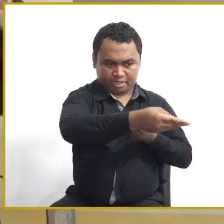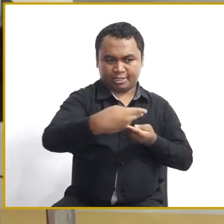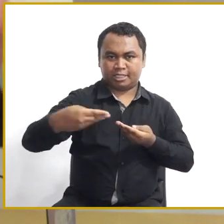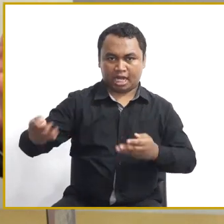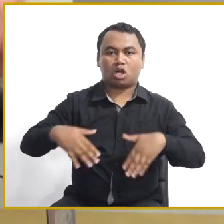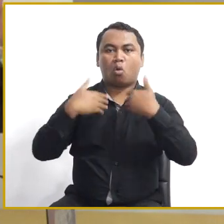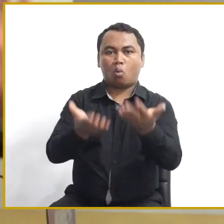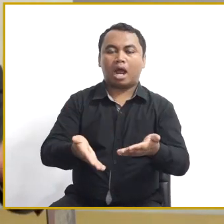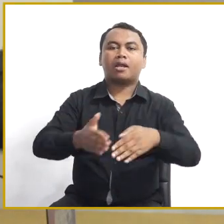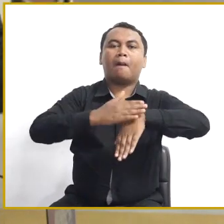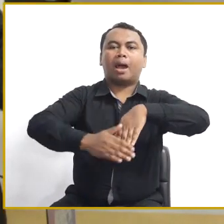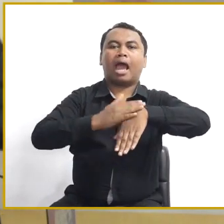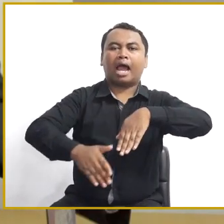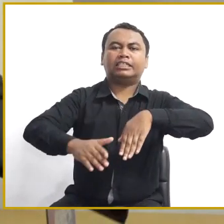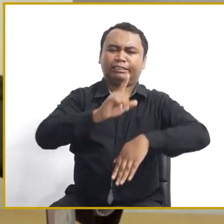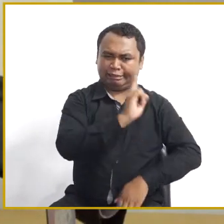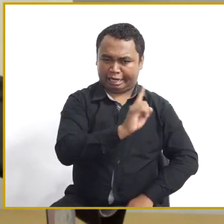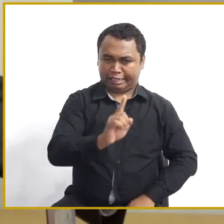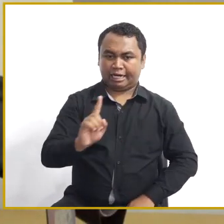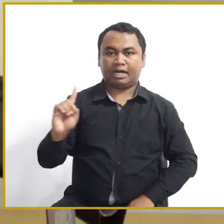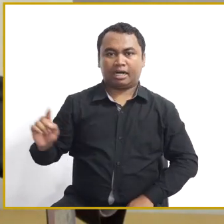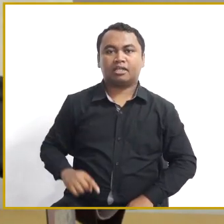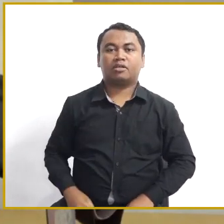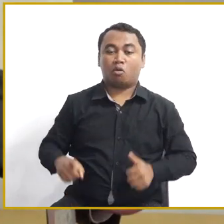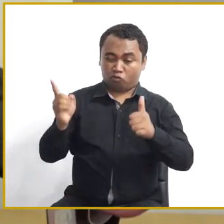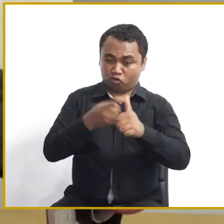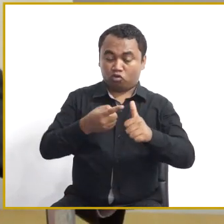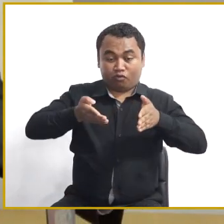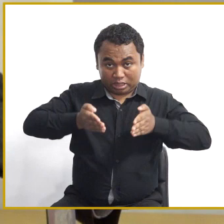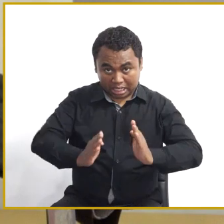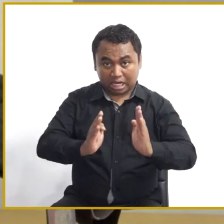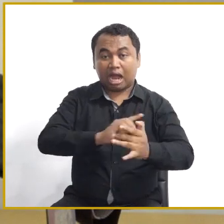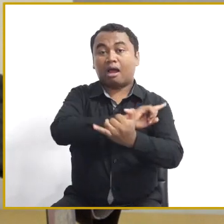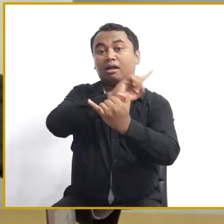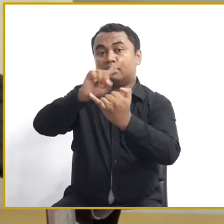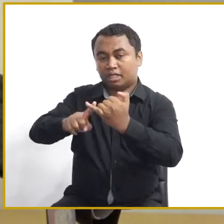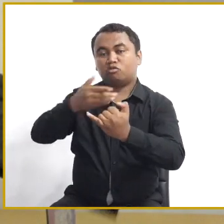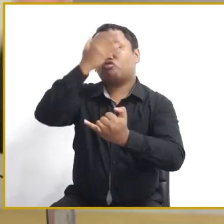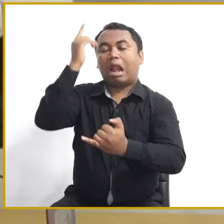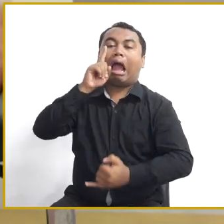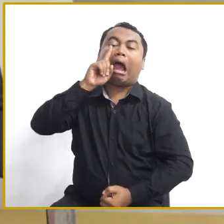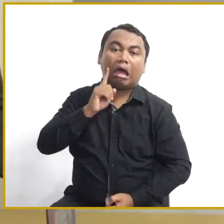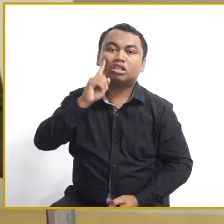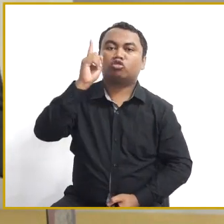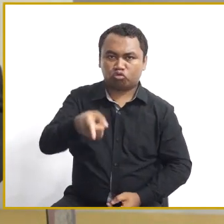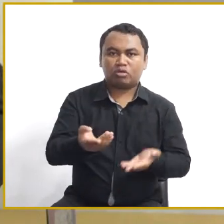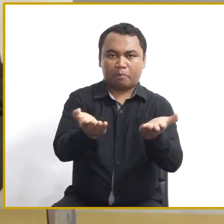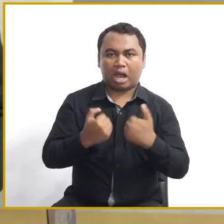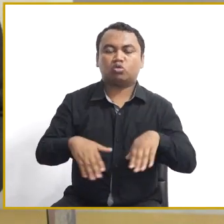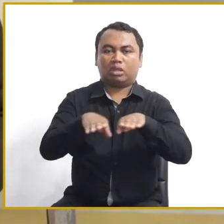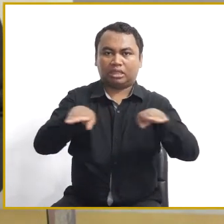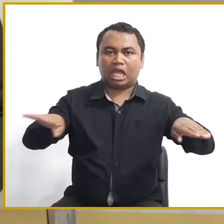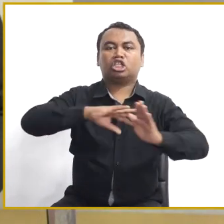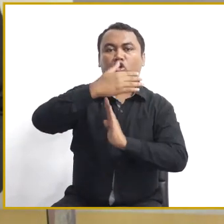an'ny malagasy tsirairay miainga amin'ny voateraka ka hatramin'ny fahanterana. Samy manana akoatra